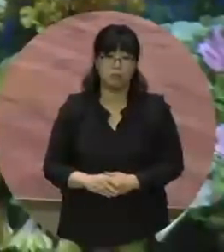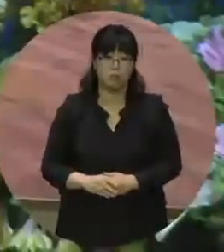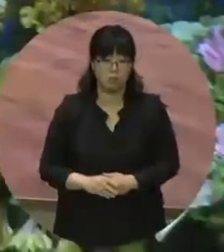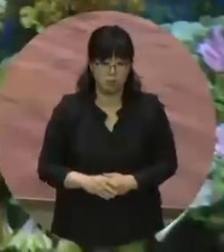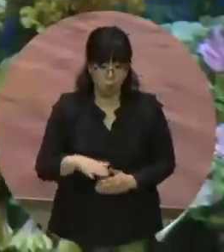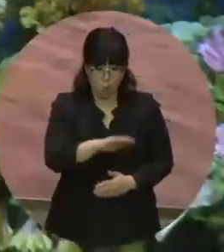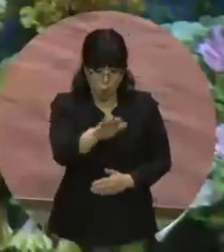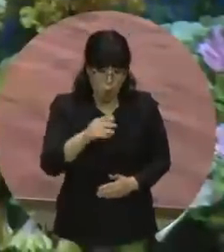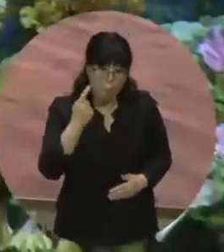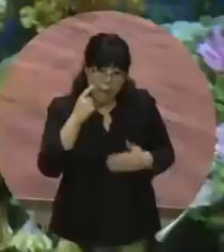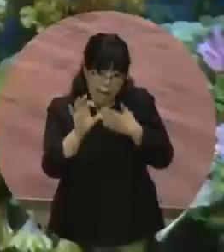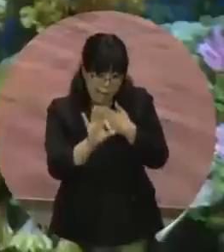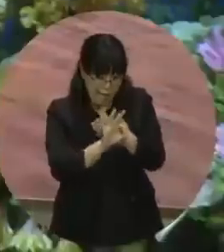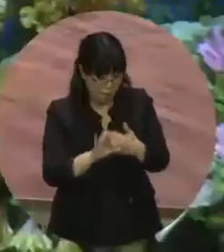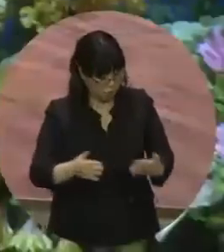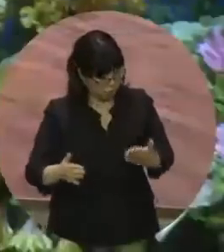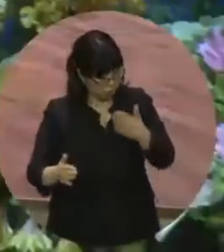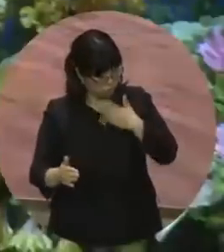가정이에요.